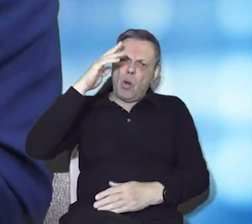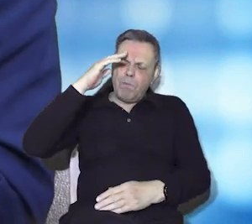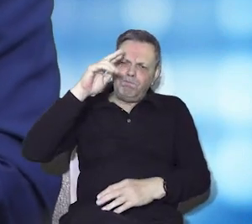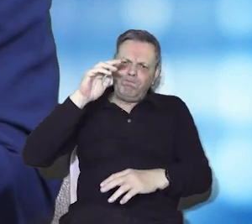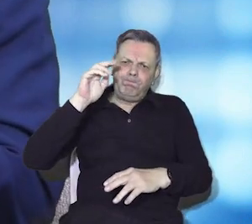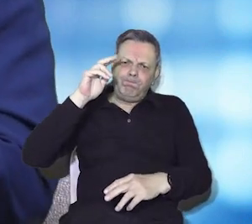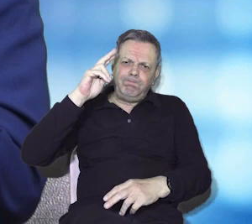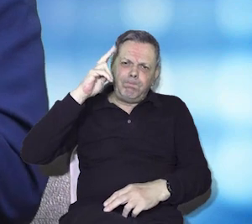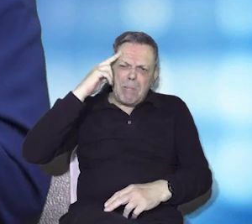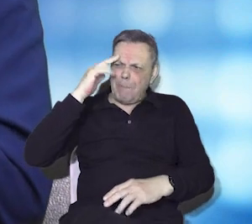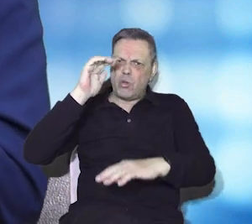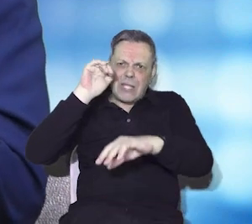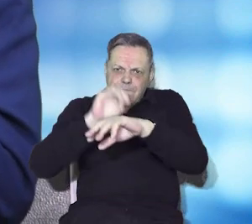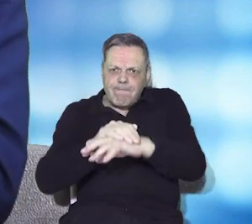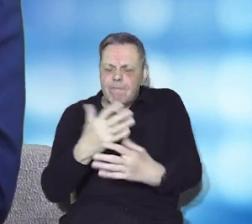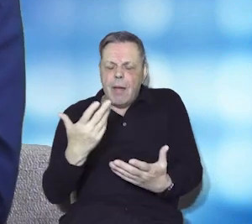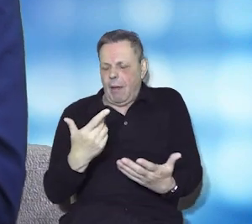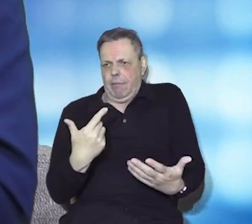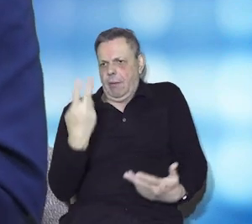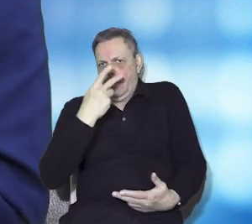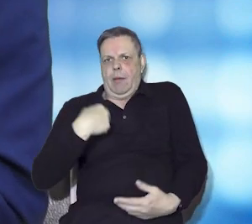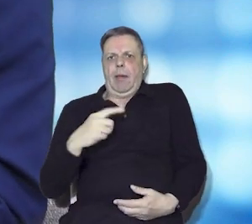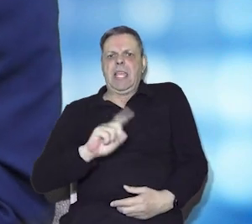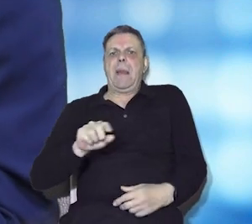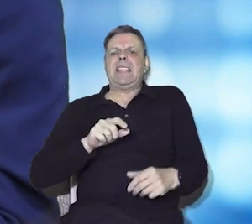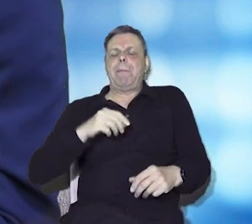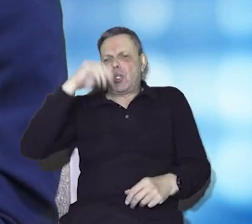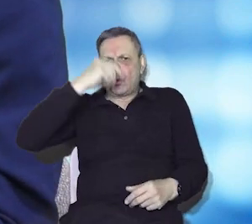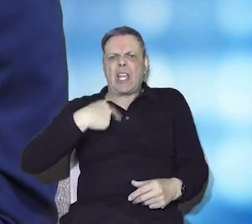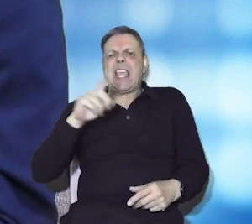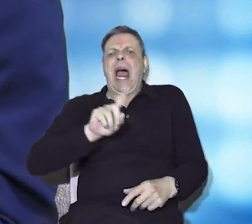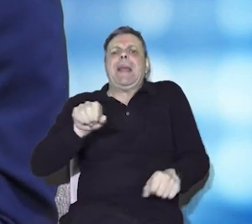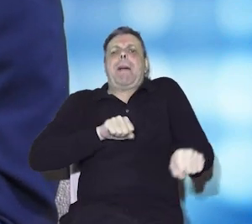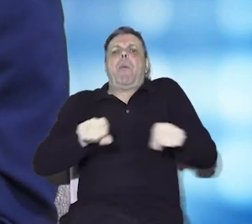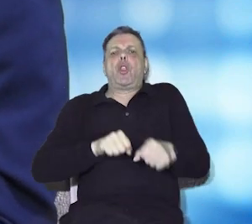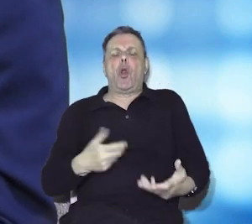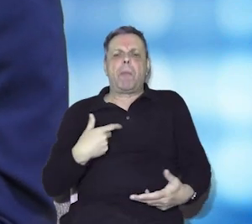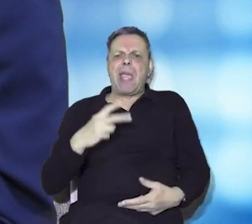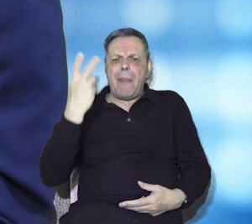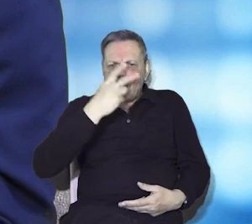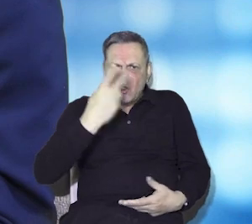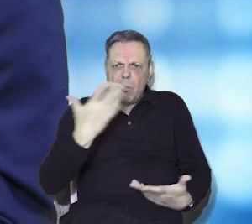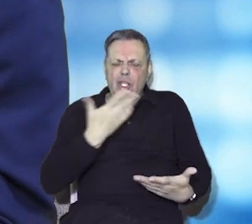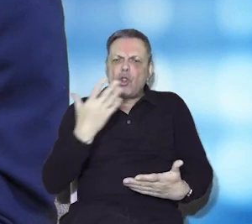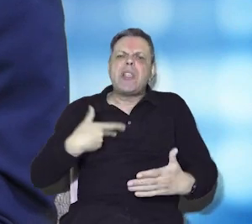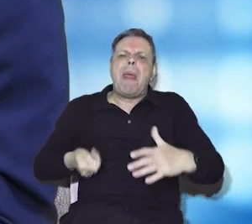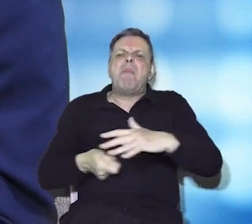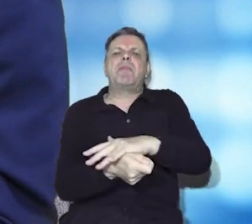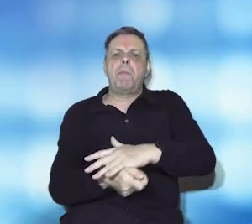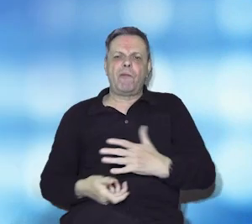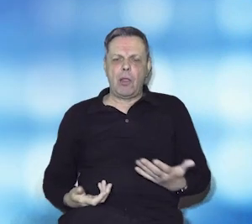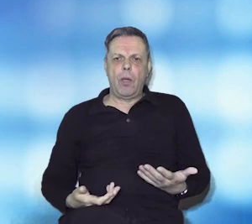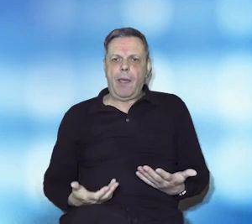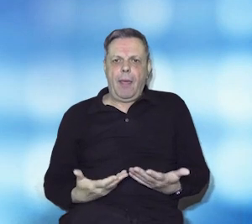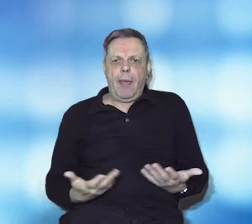nisam stručnjak, znači, recimo, nisam politolog, pa neću razumjeti što mi se podvaljuje.